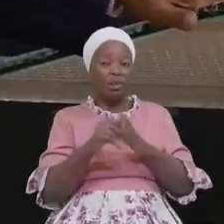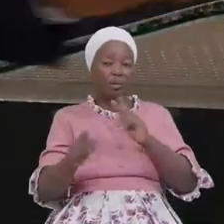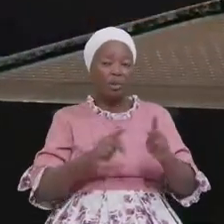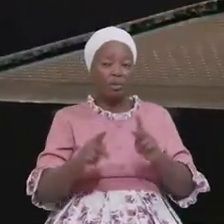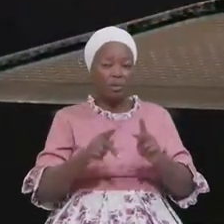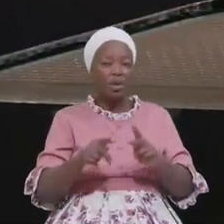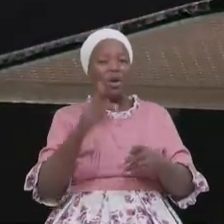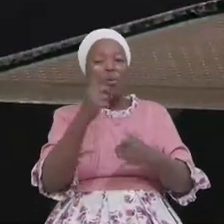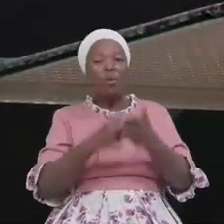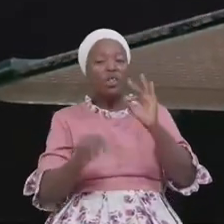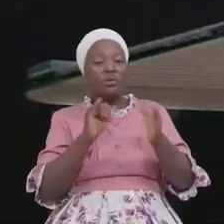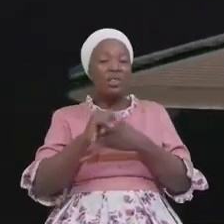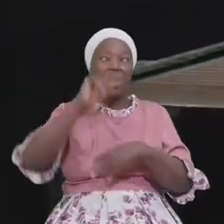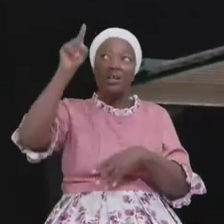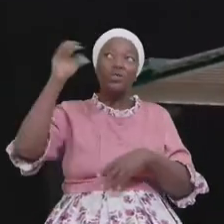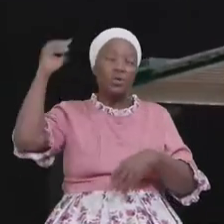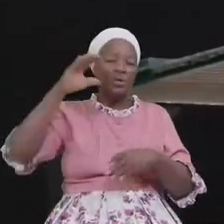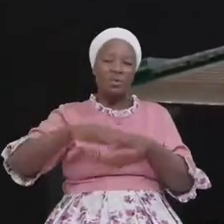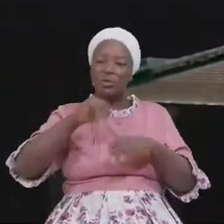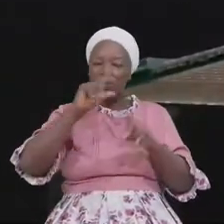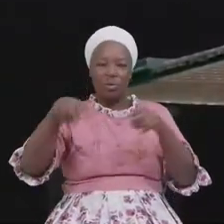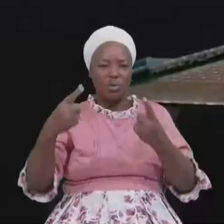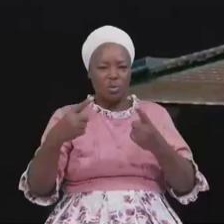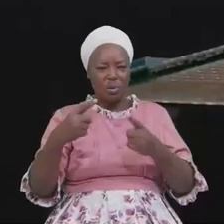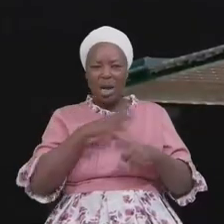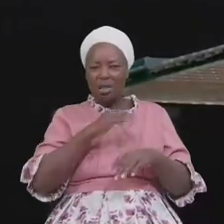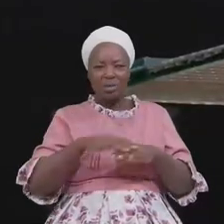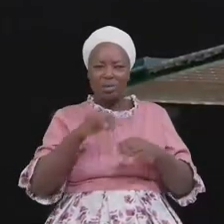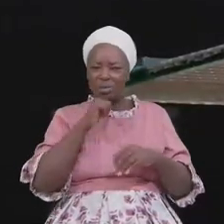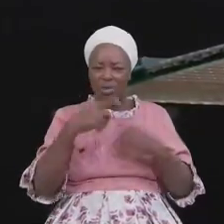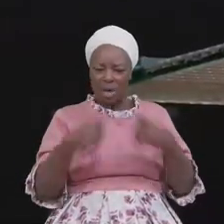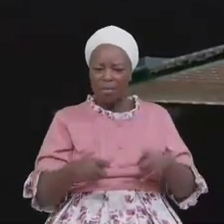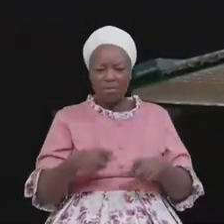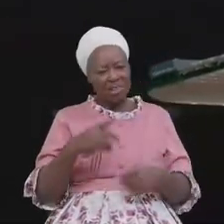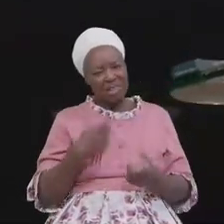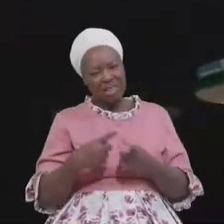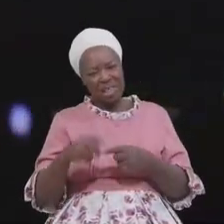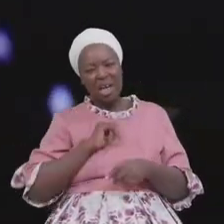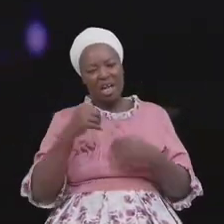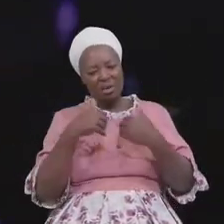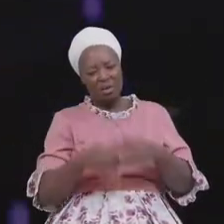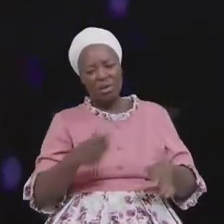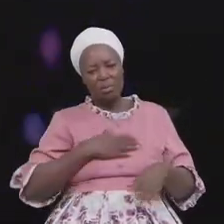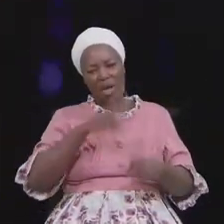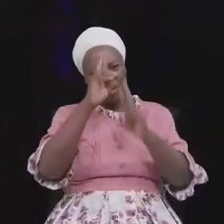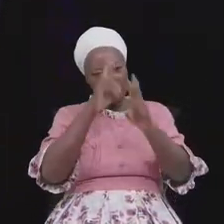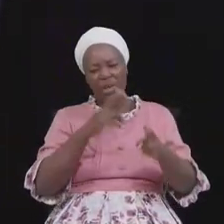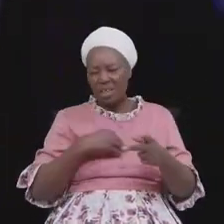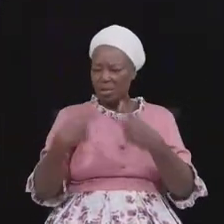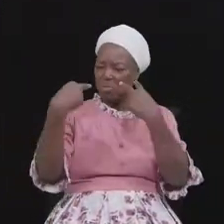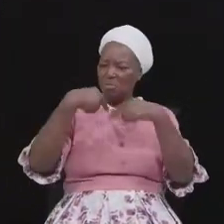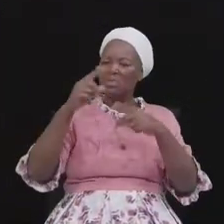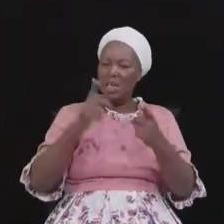ne s'arrête pas, je vais perdre mon respect. Ah, il me considérait comme